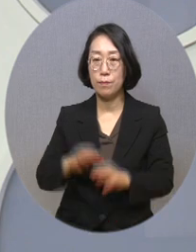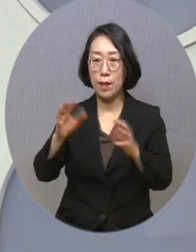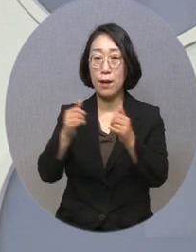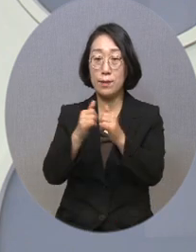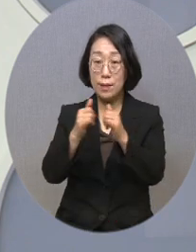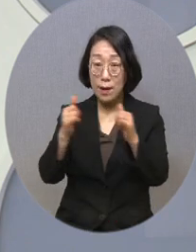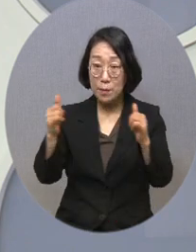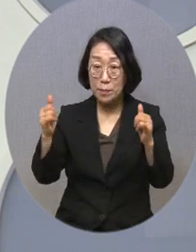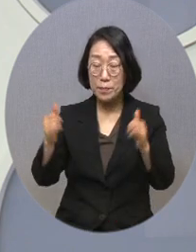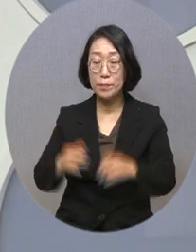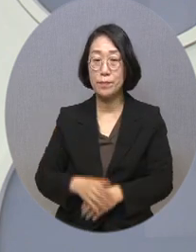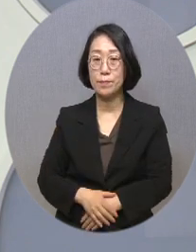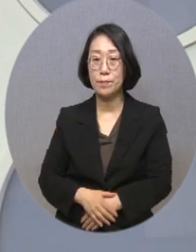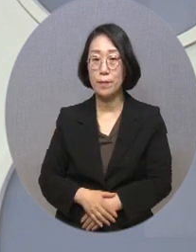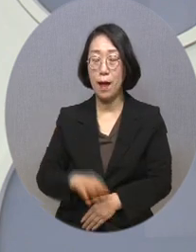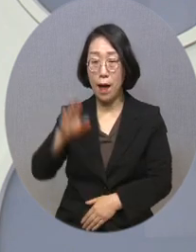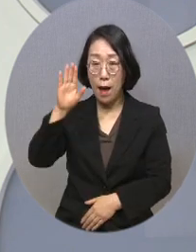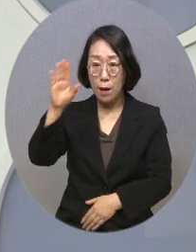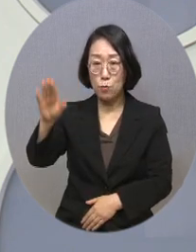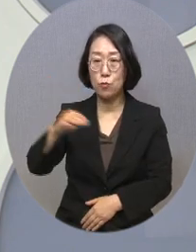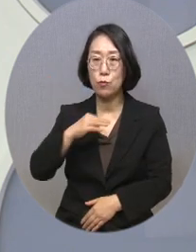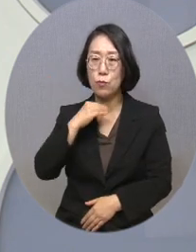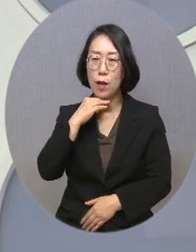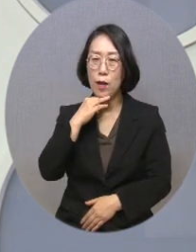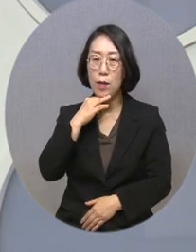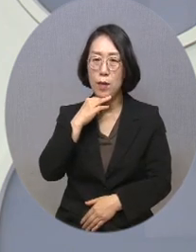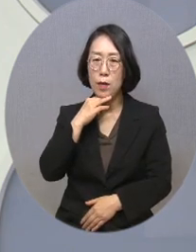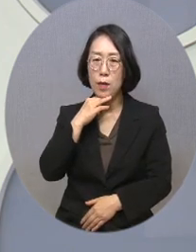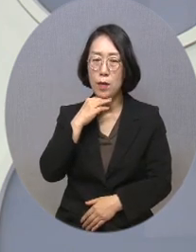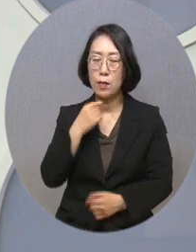국민들이 이제 그 앞으로 이제